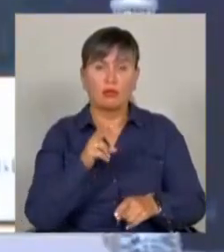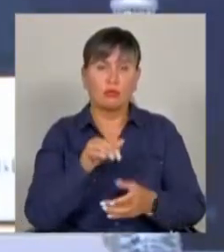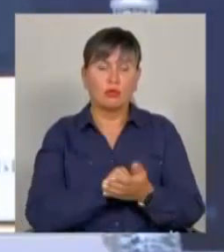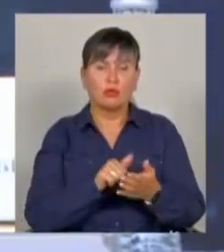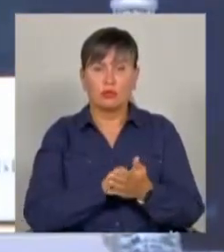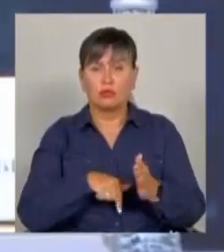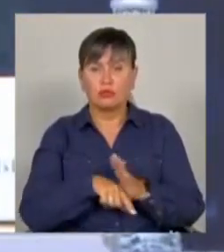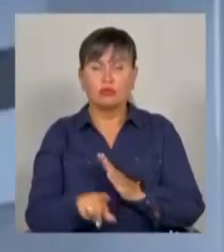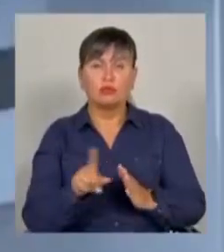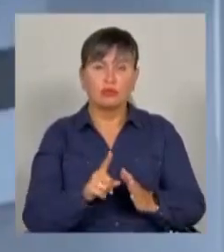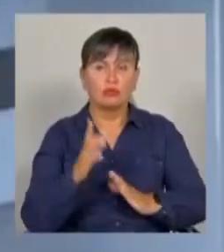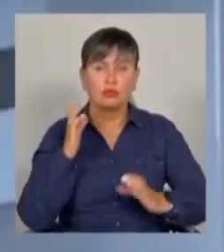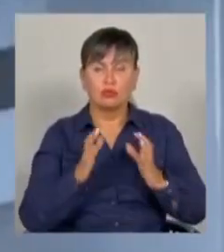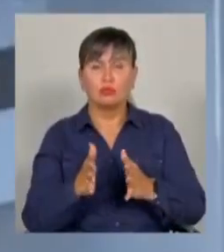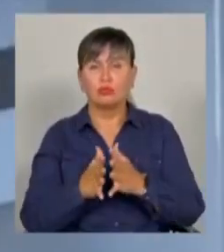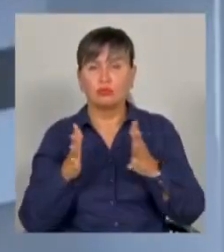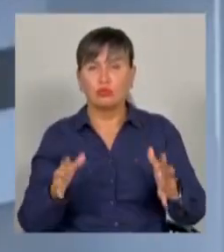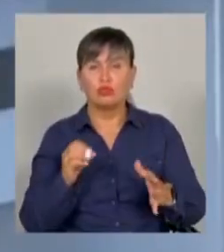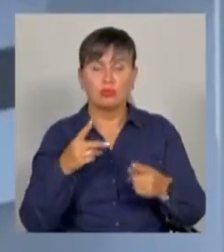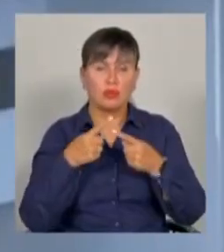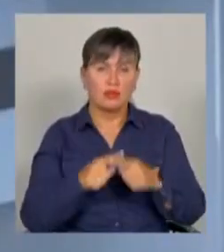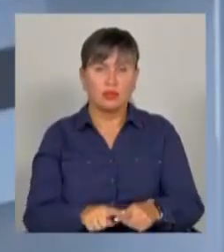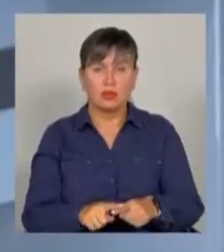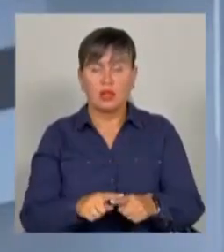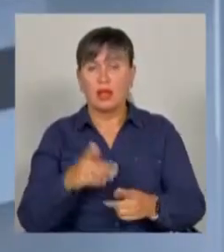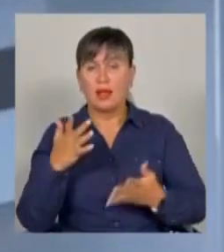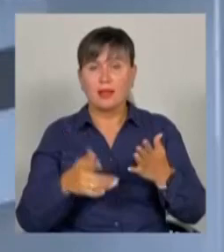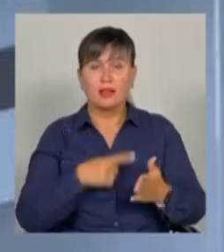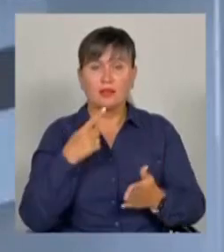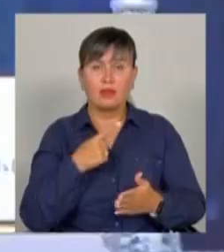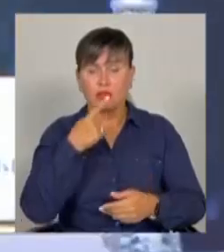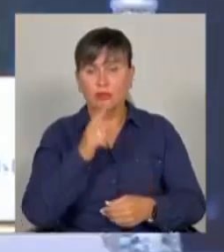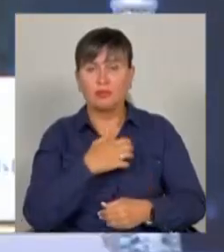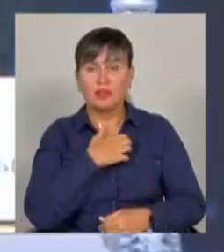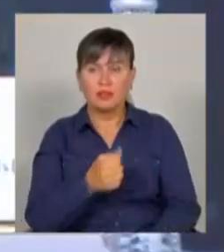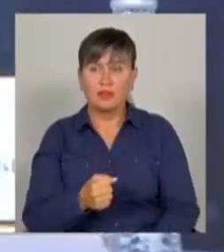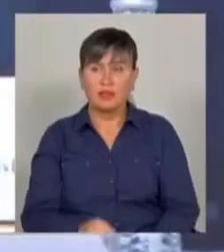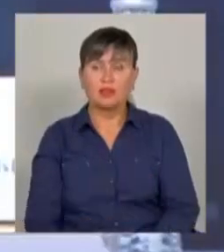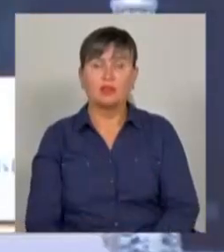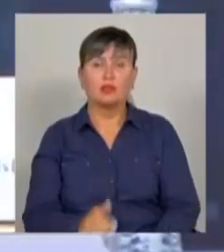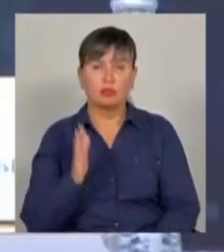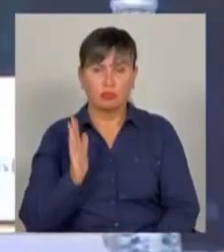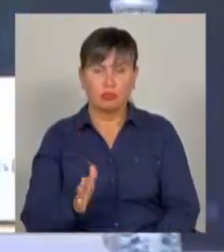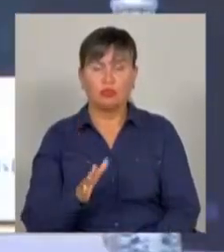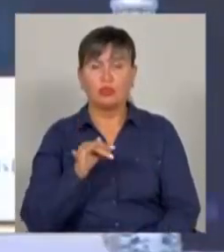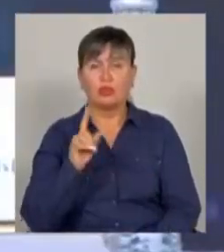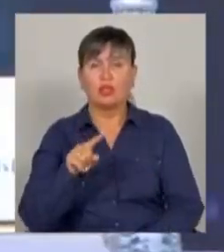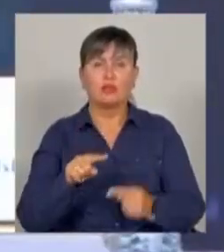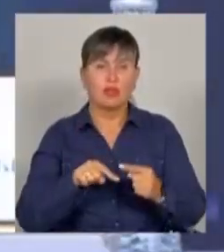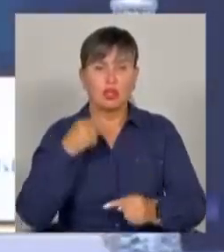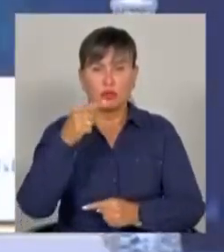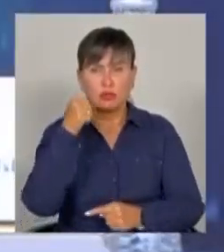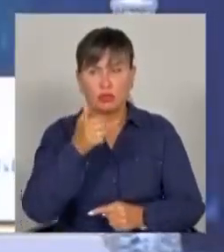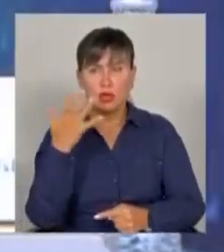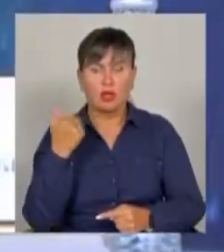что студентов будет больше, чем инфраструктура. А вот если говорить про цифры дефицит, он будет, и даже в следующем году, когда мы